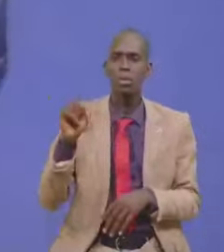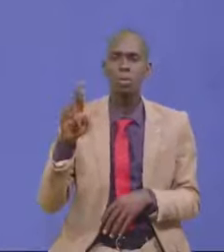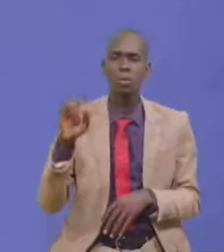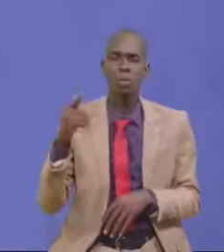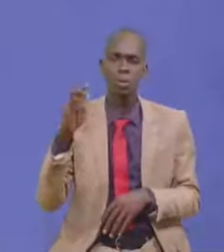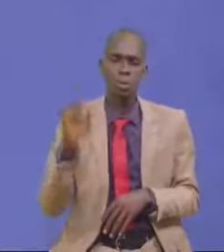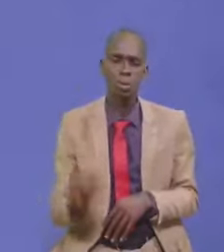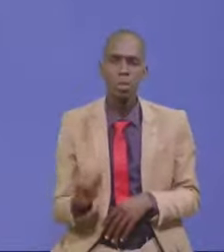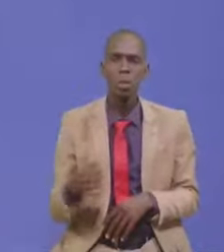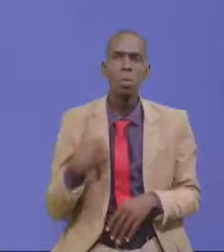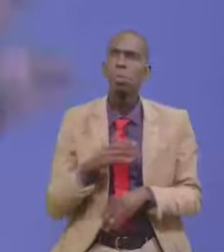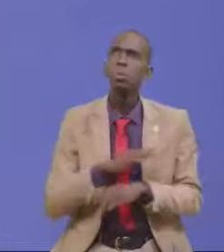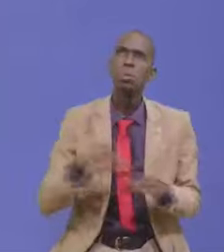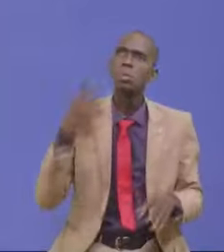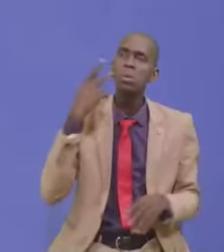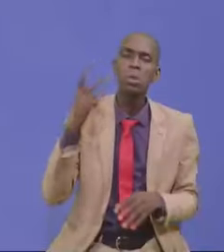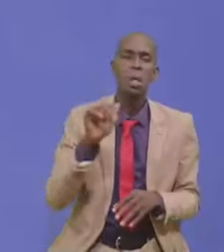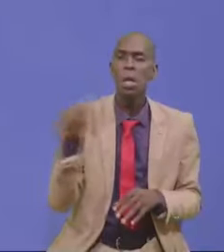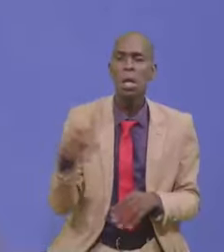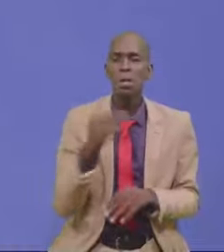Et ne voyons aucun déluge qui vient.